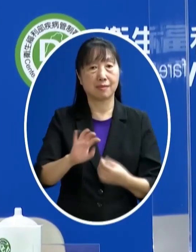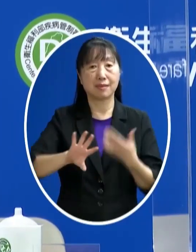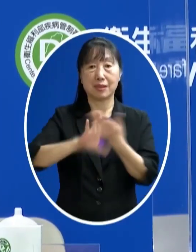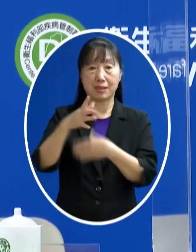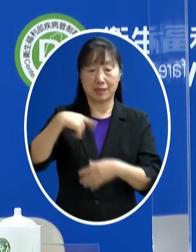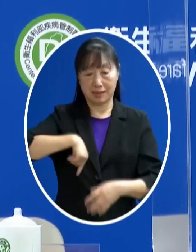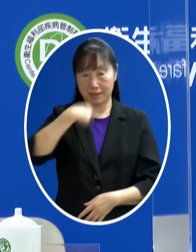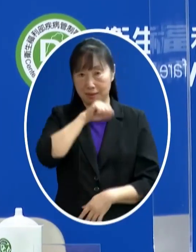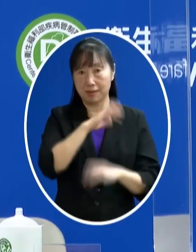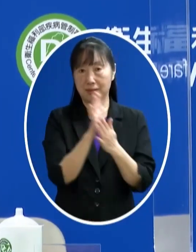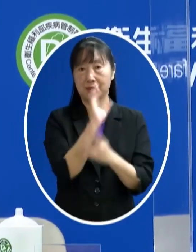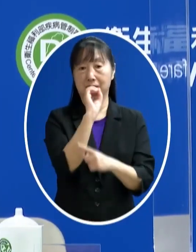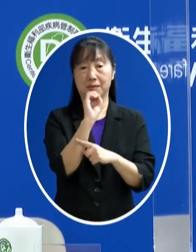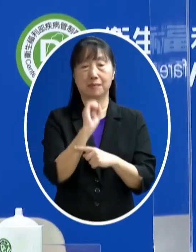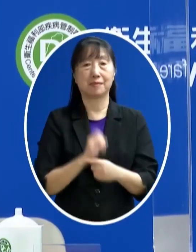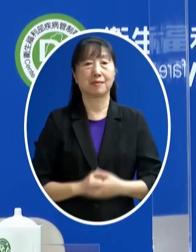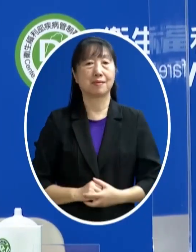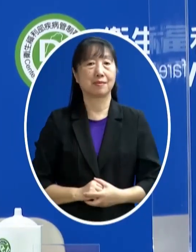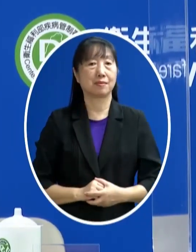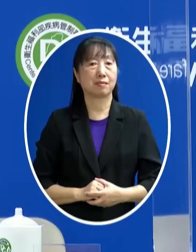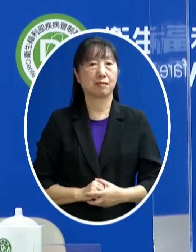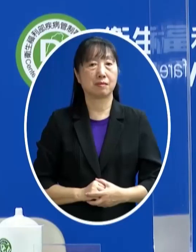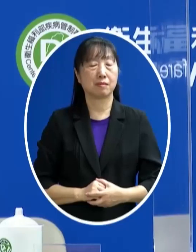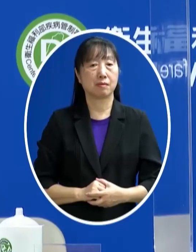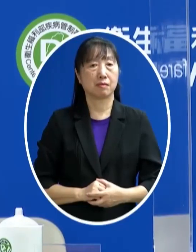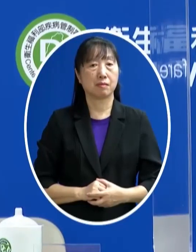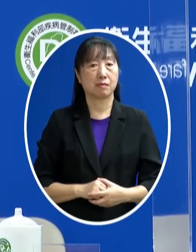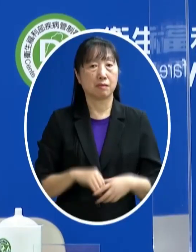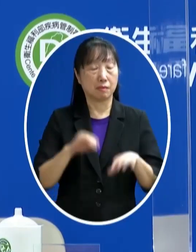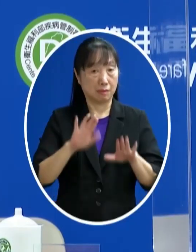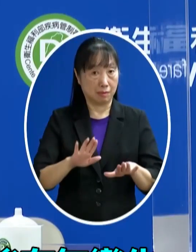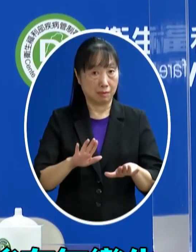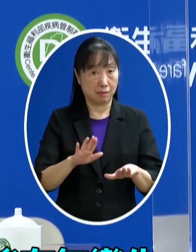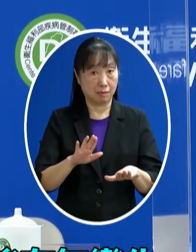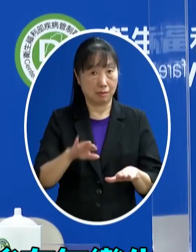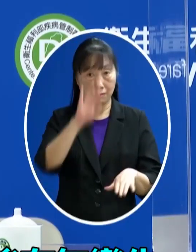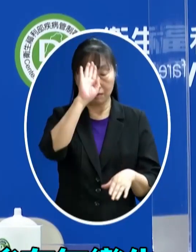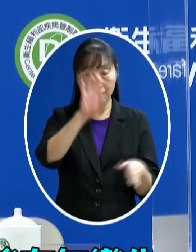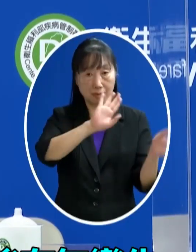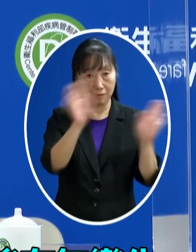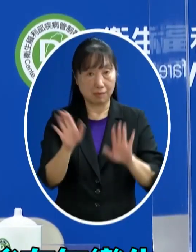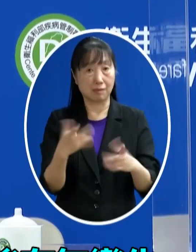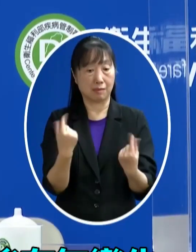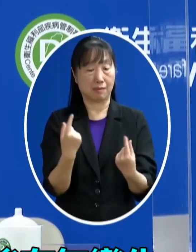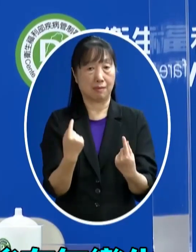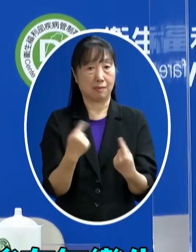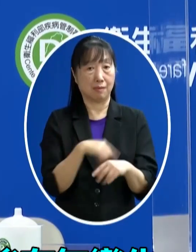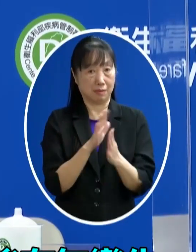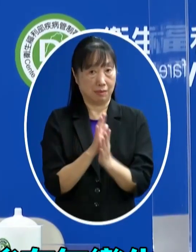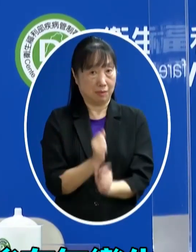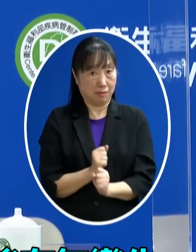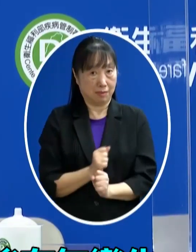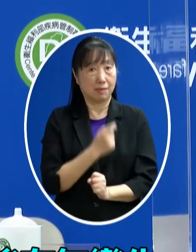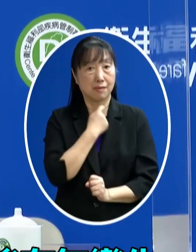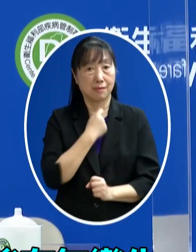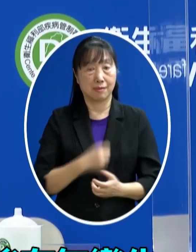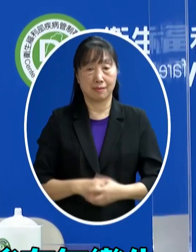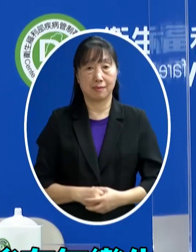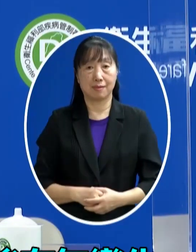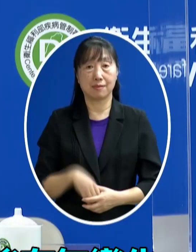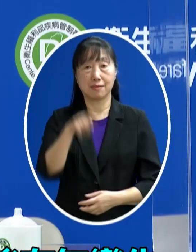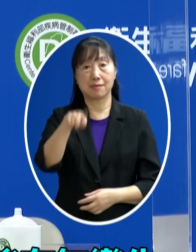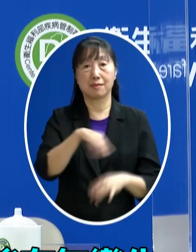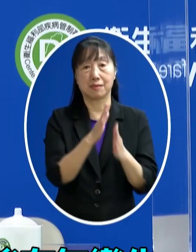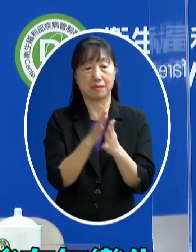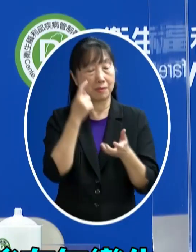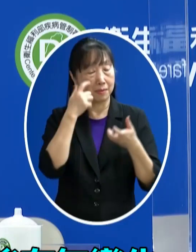土的个案都没有。那但是呢，现在其实整个的疫情仍然是紧张哈，所以大家都关心在我们的秋冬